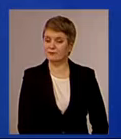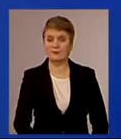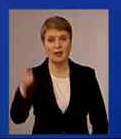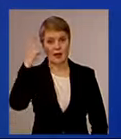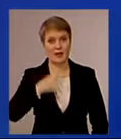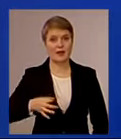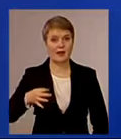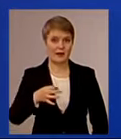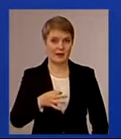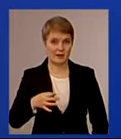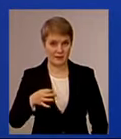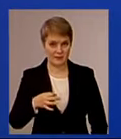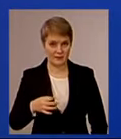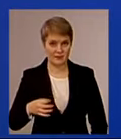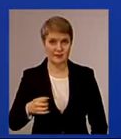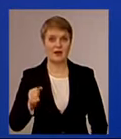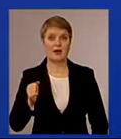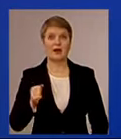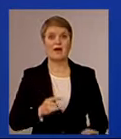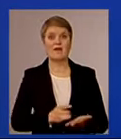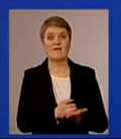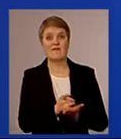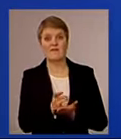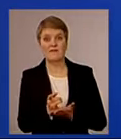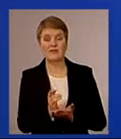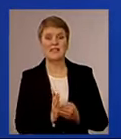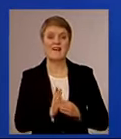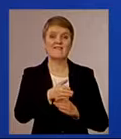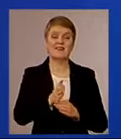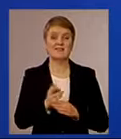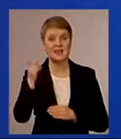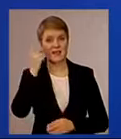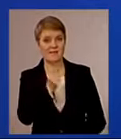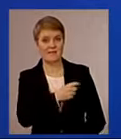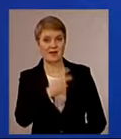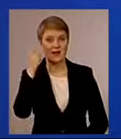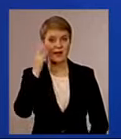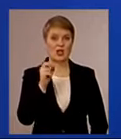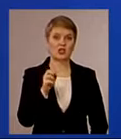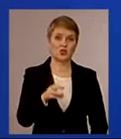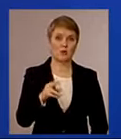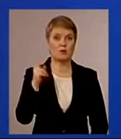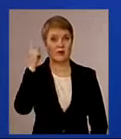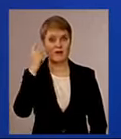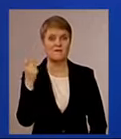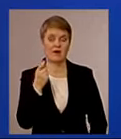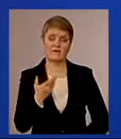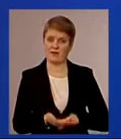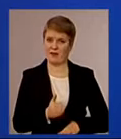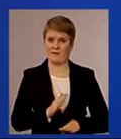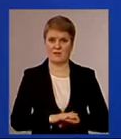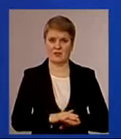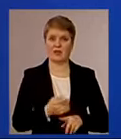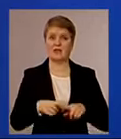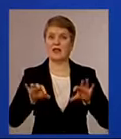На Київщині найважче нині проїхати на виїздах зі столиці, на трасах Київ-Одеса, Київ-Чоп та Київ-Харків. Це інформація голови